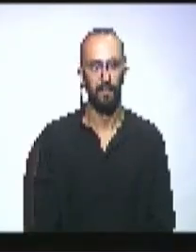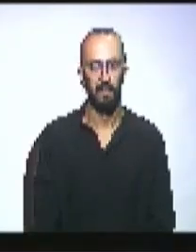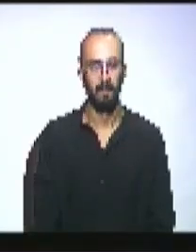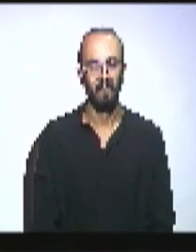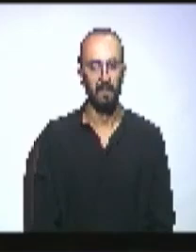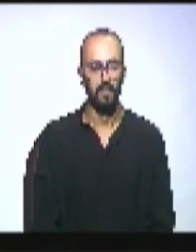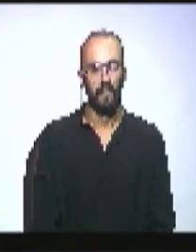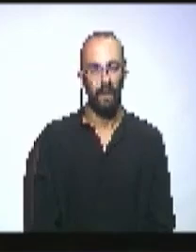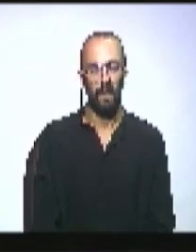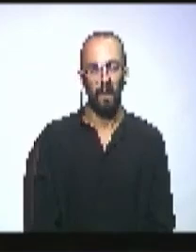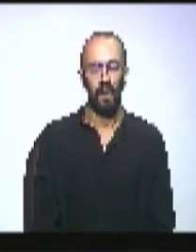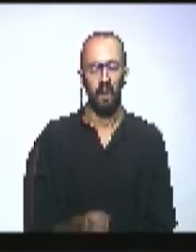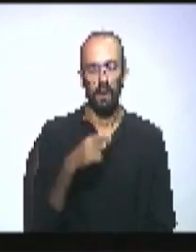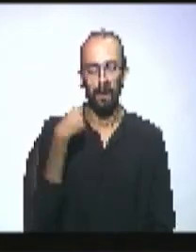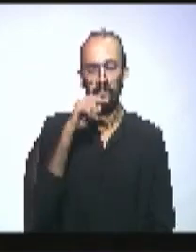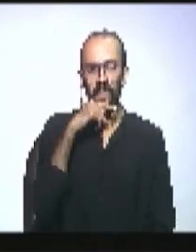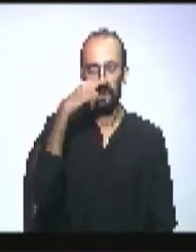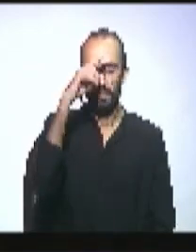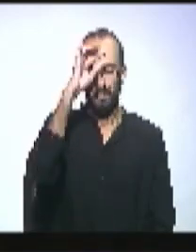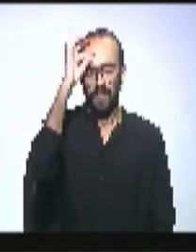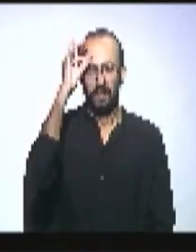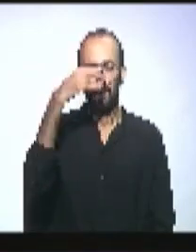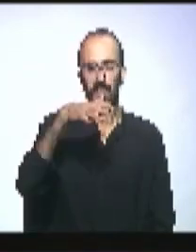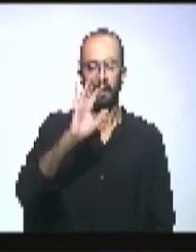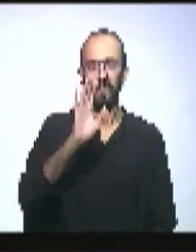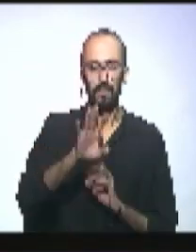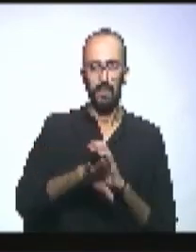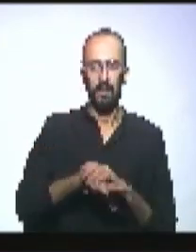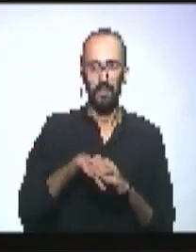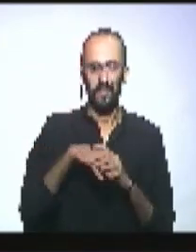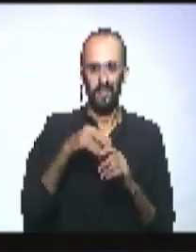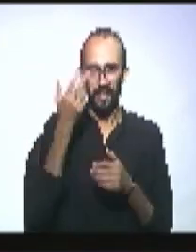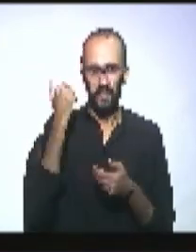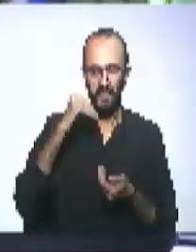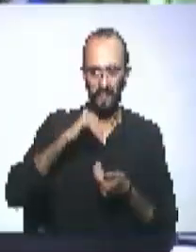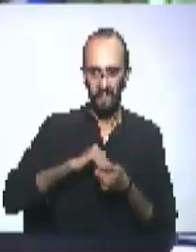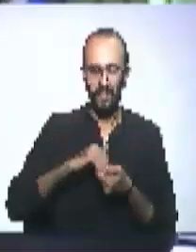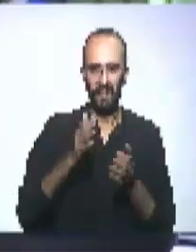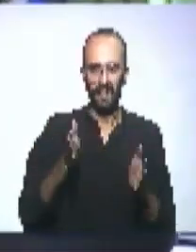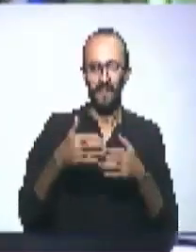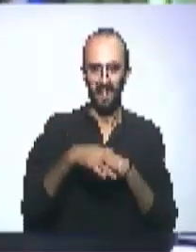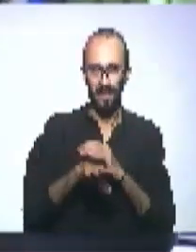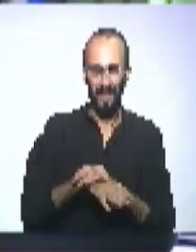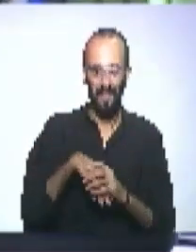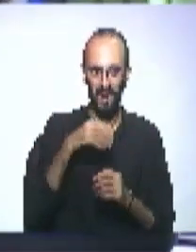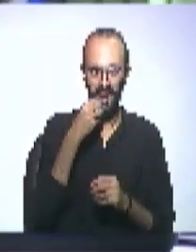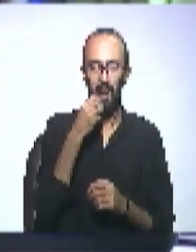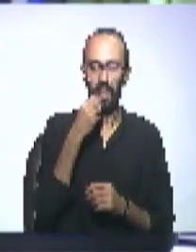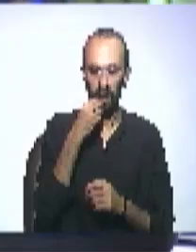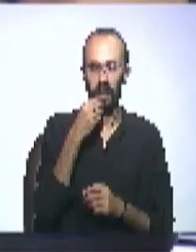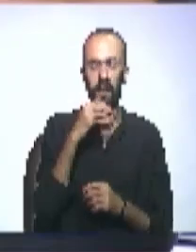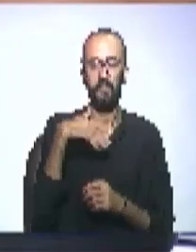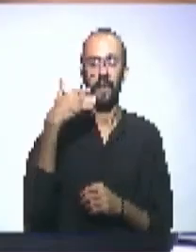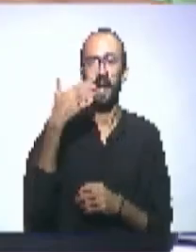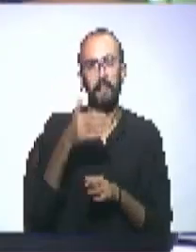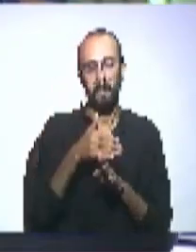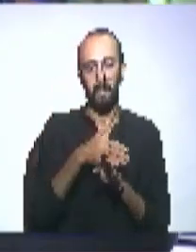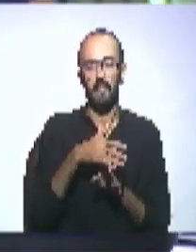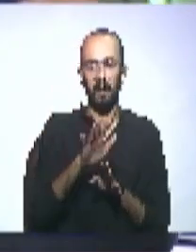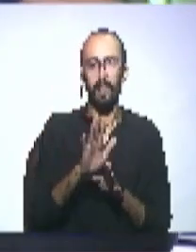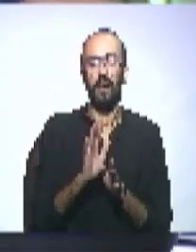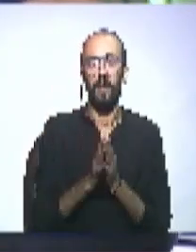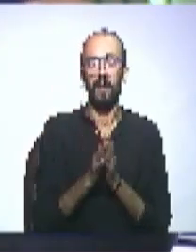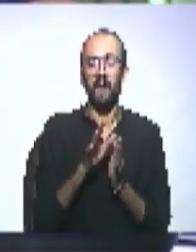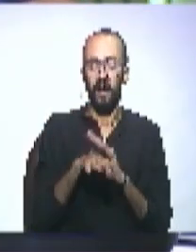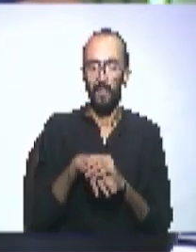طيب شيف، احنا مثلا لو عايزين قبل ما تعمل حلقه اللانش بوكس اللي انت وعدتني بيها من شويه، ايوه، لو عايزين ان احنا الحاجات دي